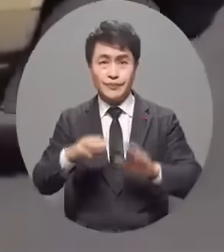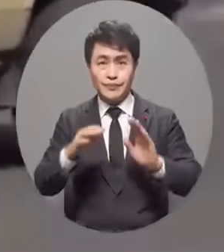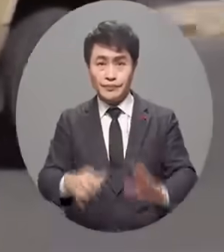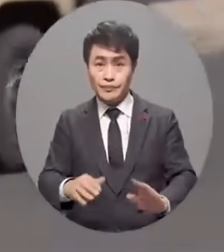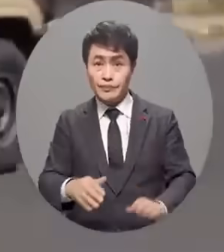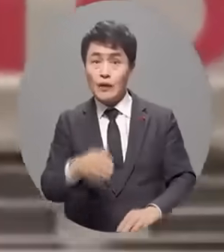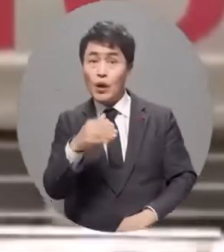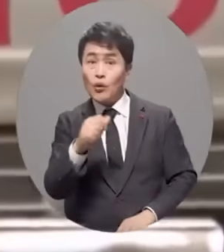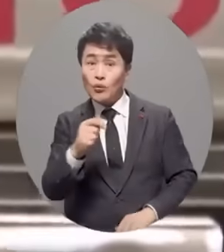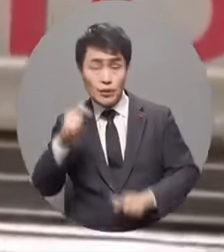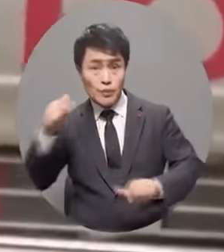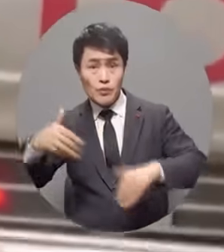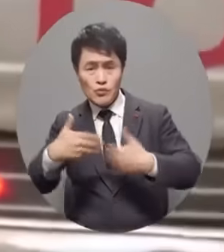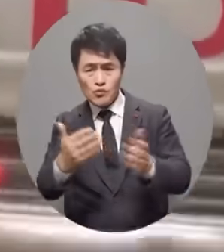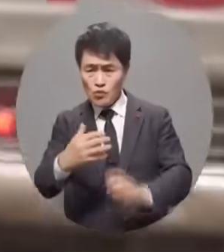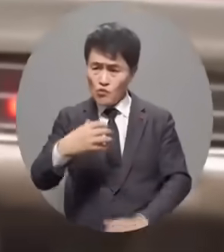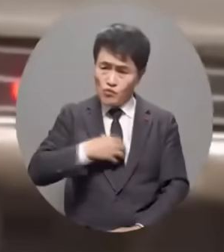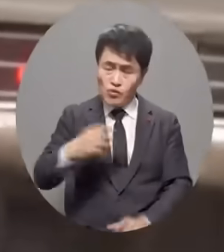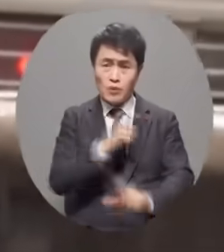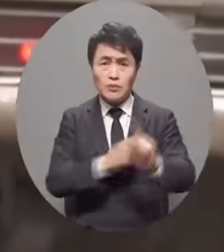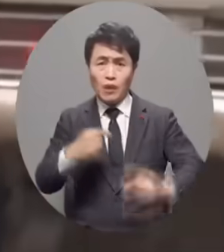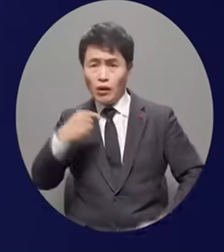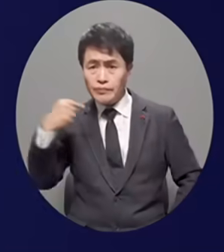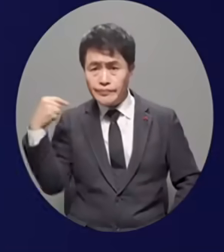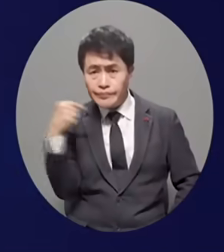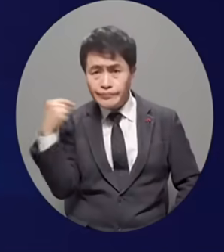후티 반군도 위협 수위를 높이고 있습니다.